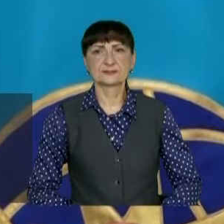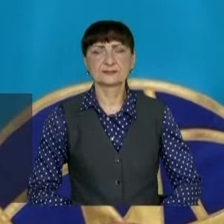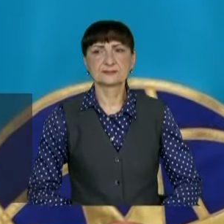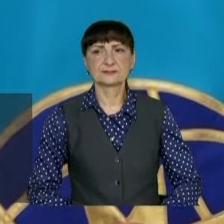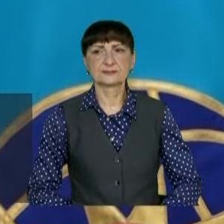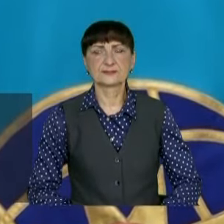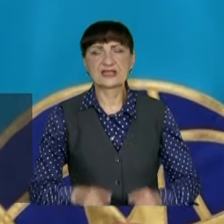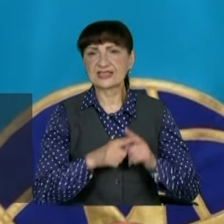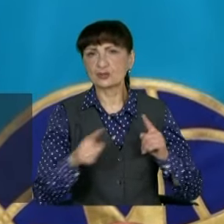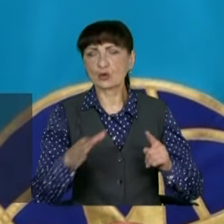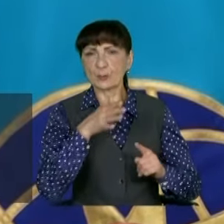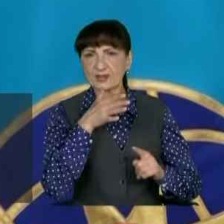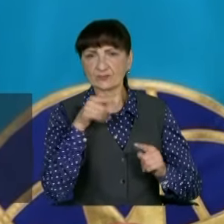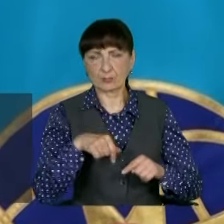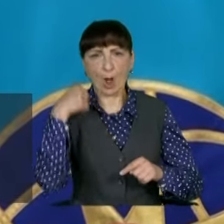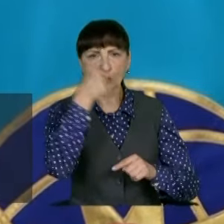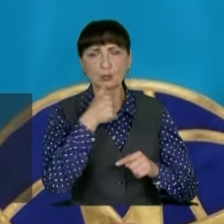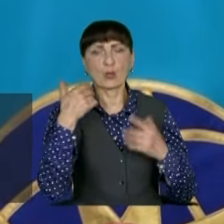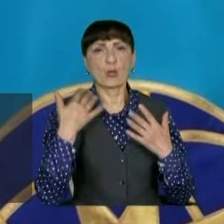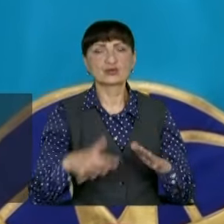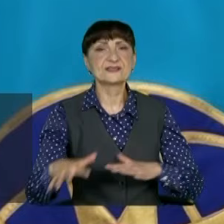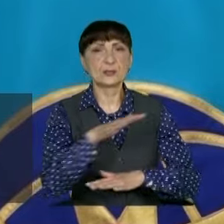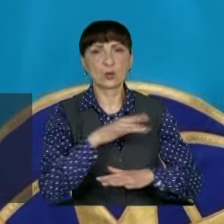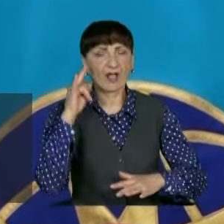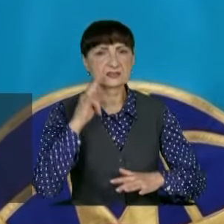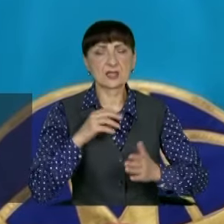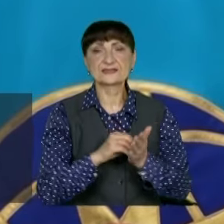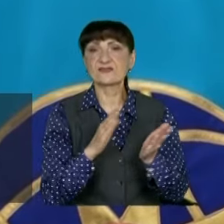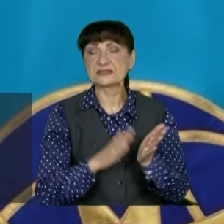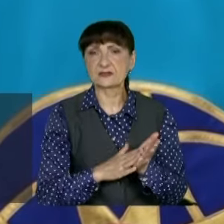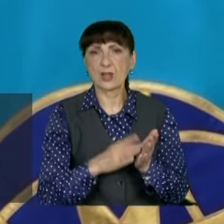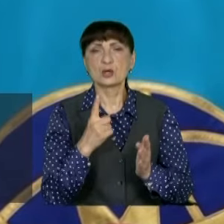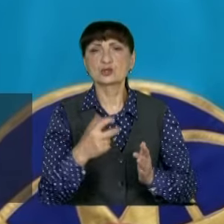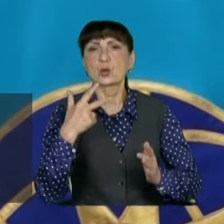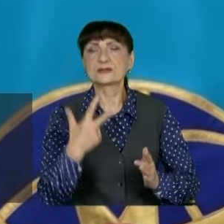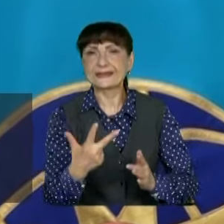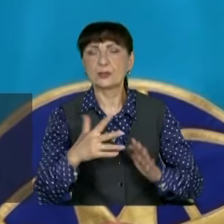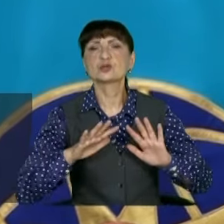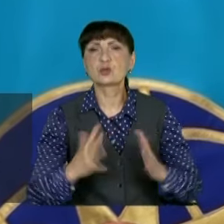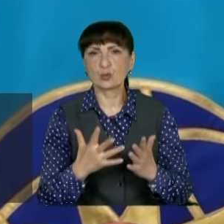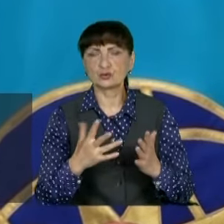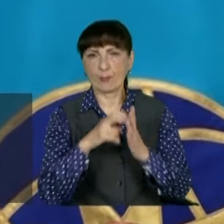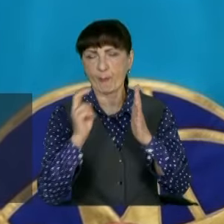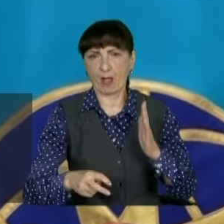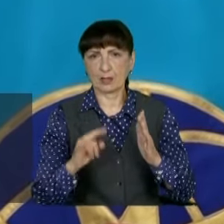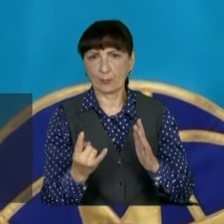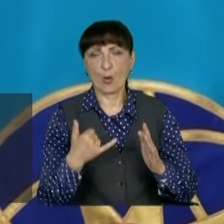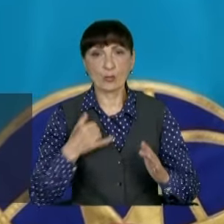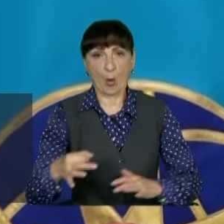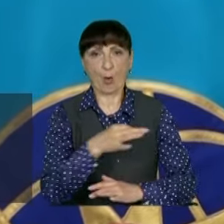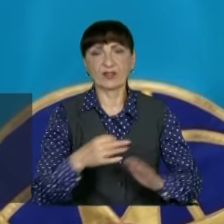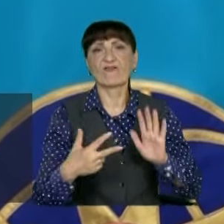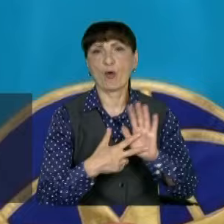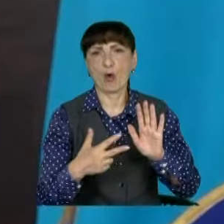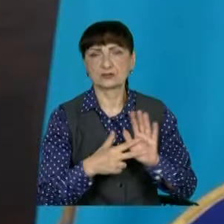За истекший период текущего года у нас на территории страны зафиксировано 103 случая. По нашей области у нас 8 случаев